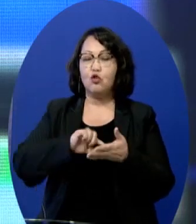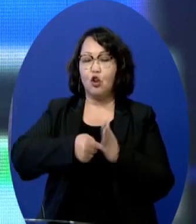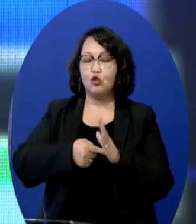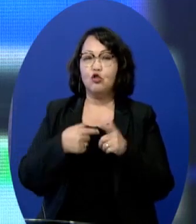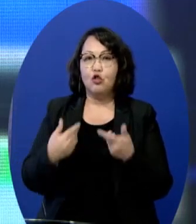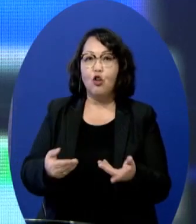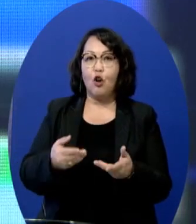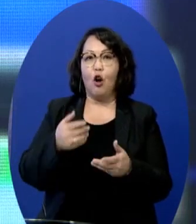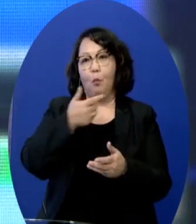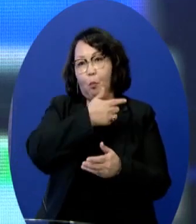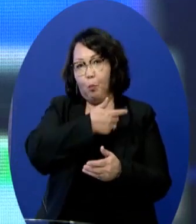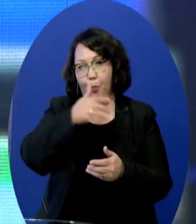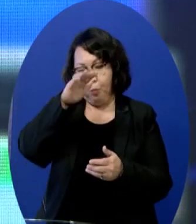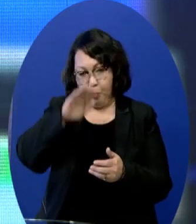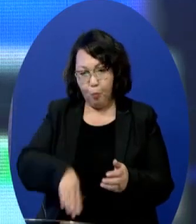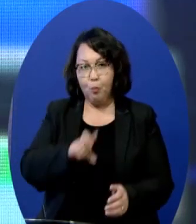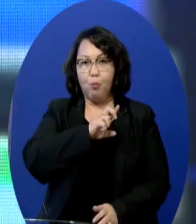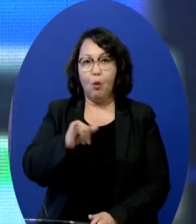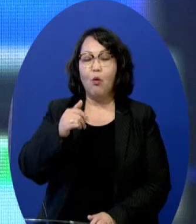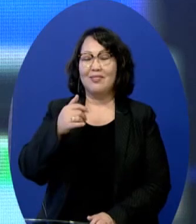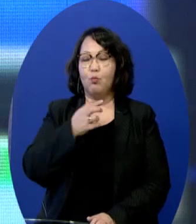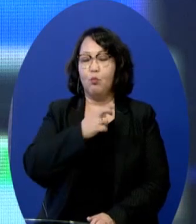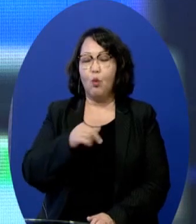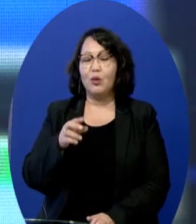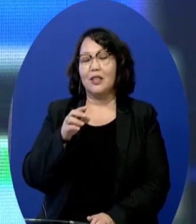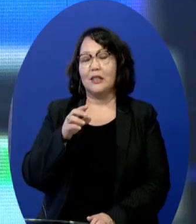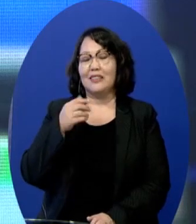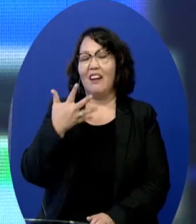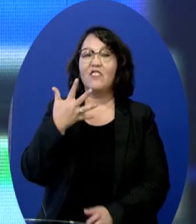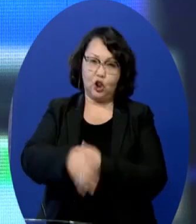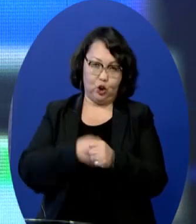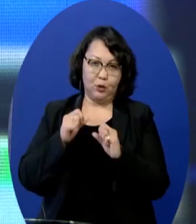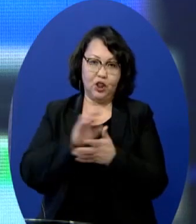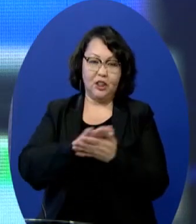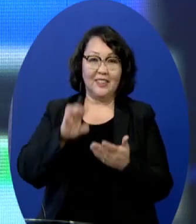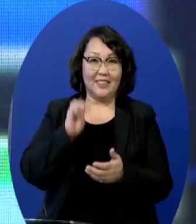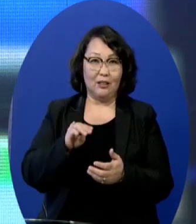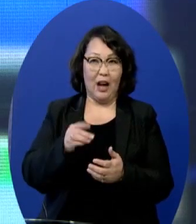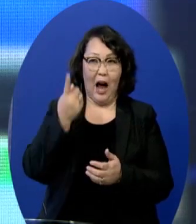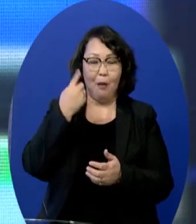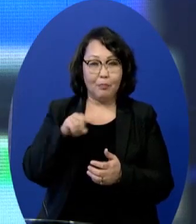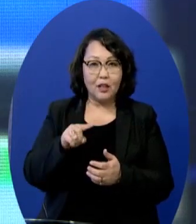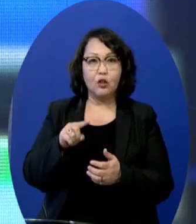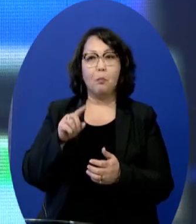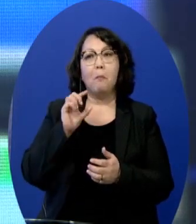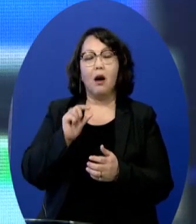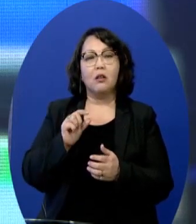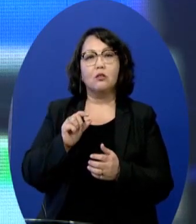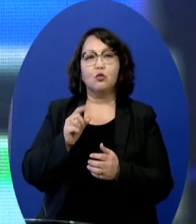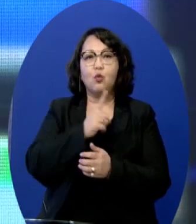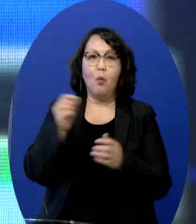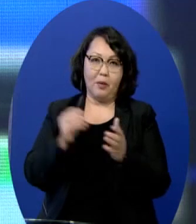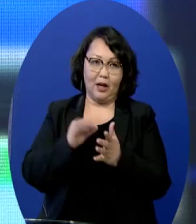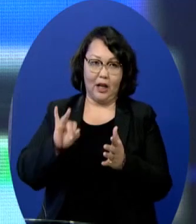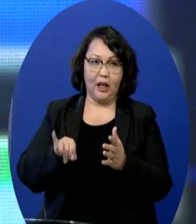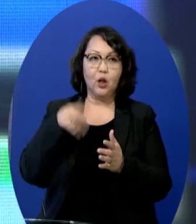болгон бууруулахар төсөл санаачилжээ. Ингэснээр шинээр тогтоох тэтгэврийн хэмжээ доод тал нь 100 мянган төгрөгөөр илүү байх нөхцөл бүрдэнэ